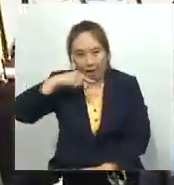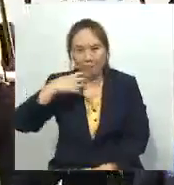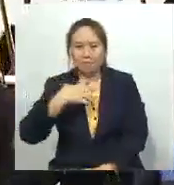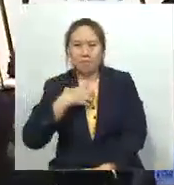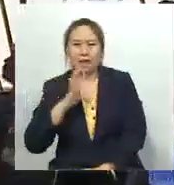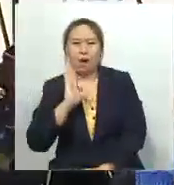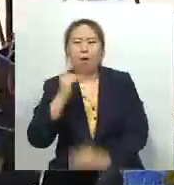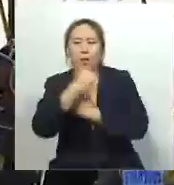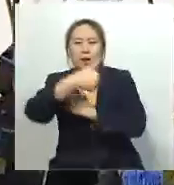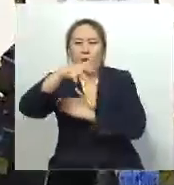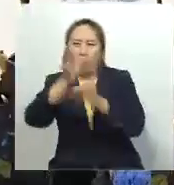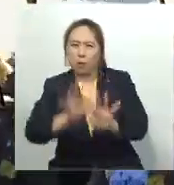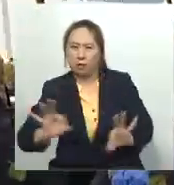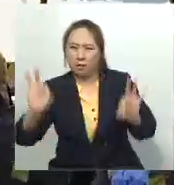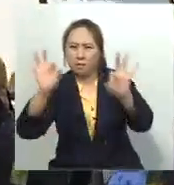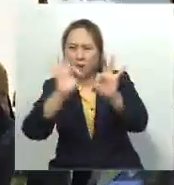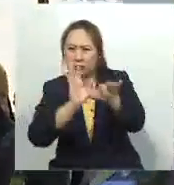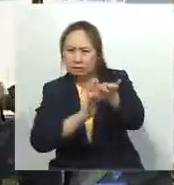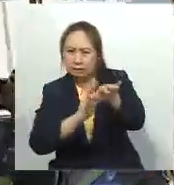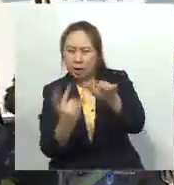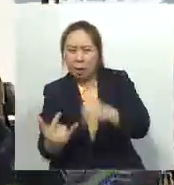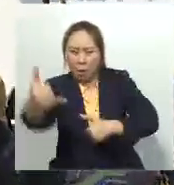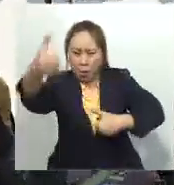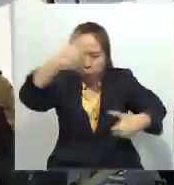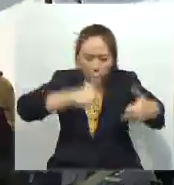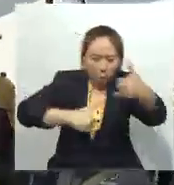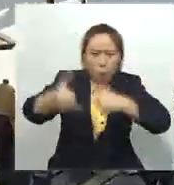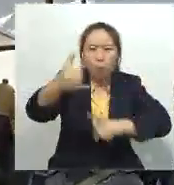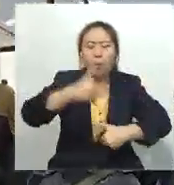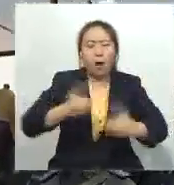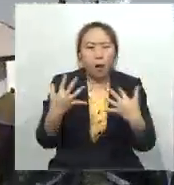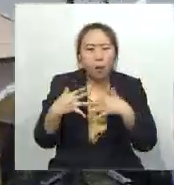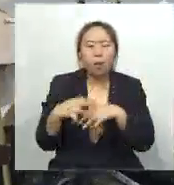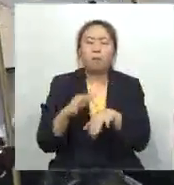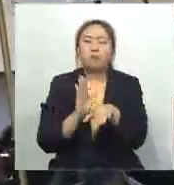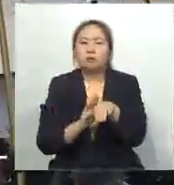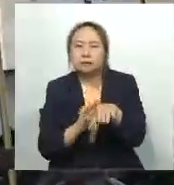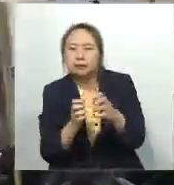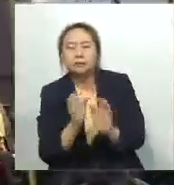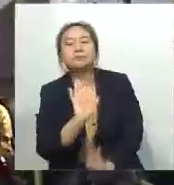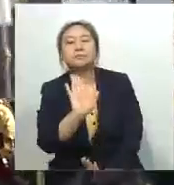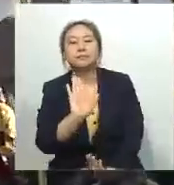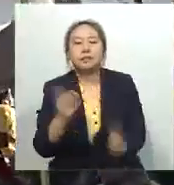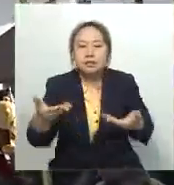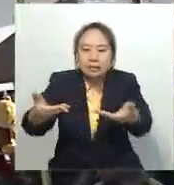วนบุคคลสำคัญต่างประเทศในการเดินทางมาร่วม งานพระราชพิธีบรมราชาภิเษกจึงไม่ได้มี